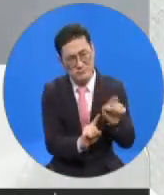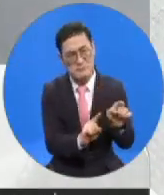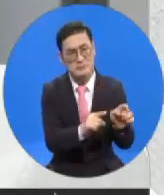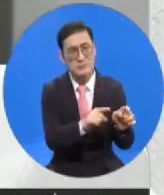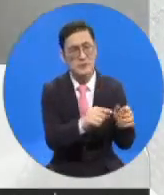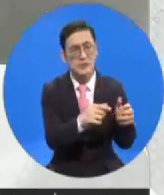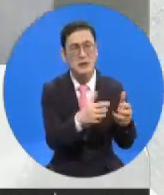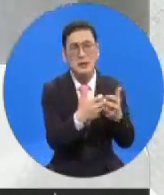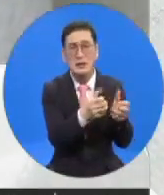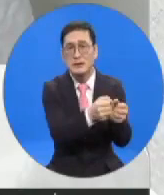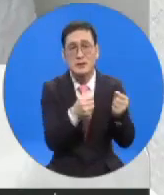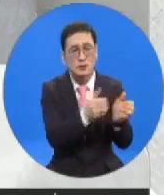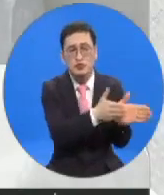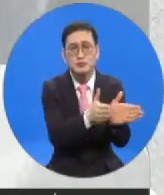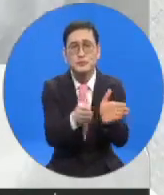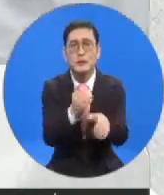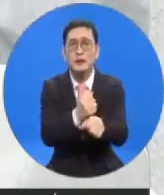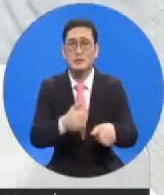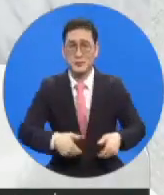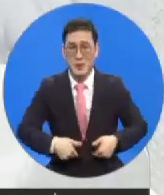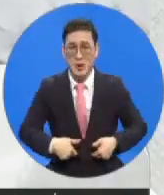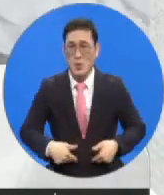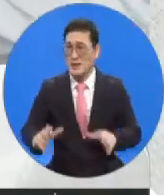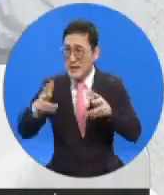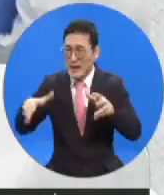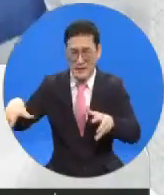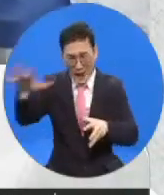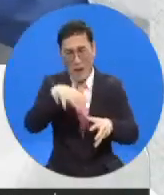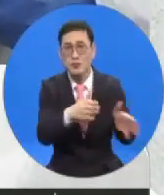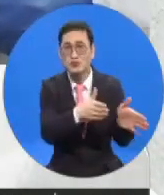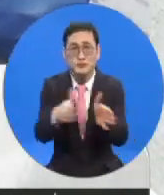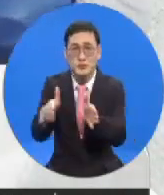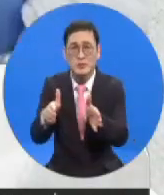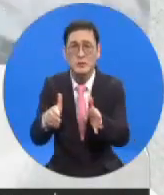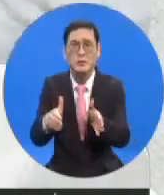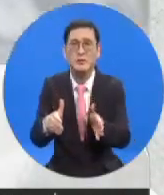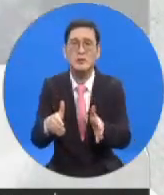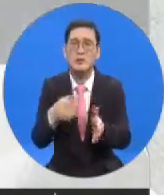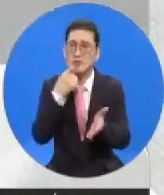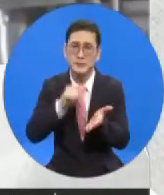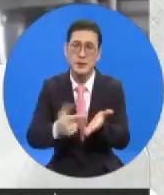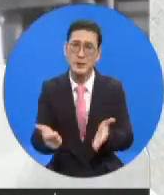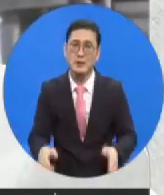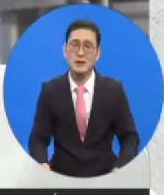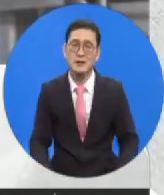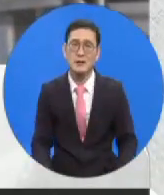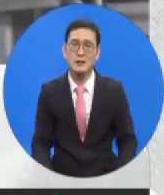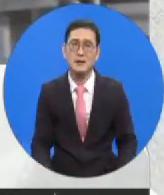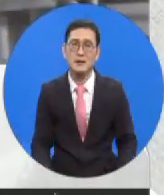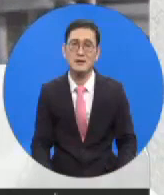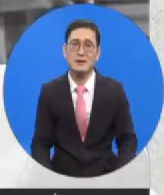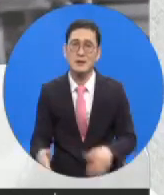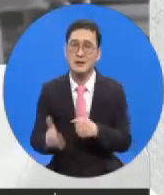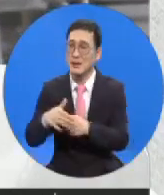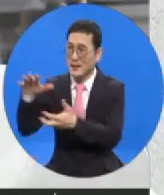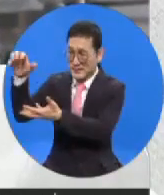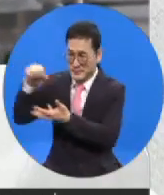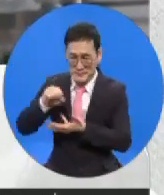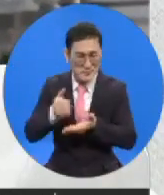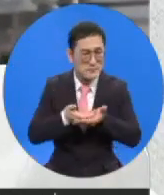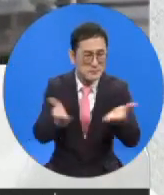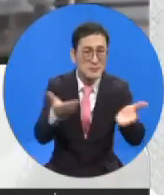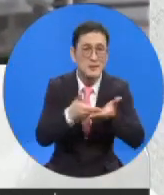유통망을 갖추기 또 힘들다는 것이죠. 그래서 어떤 희망이 돼 그런 걱정스러운 부분들도 있기 때문에 좀 차분한